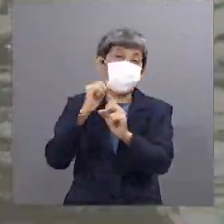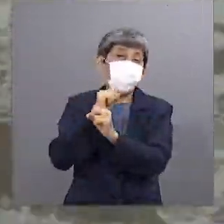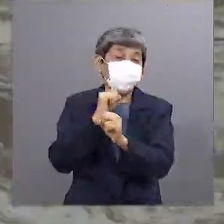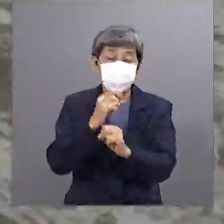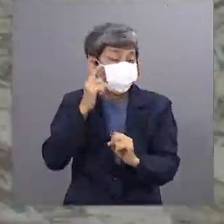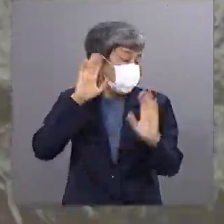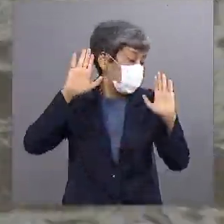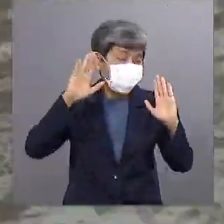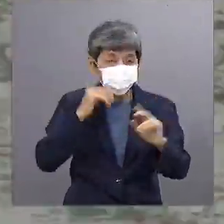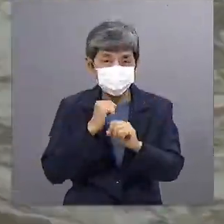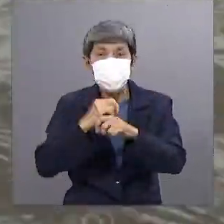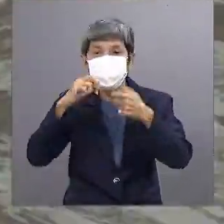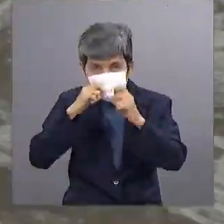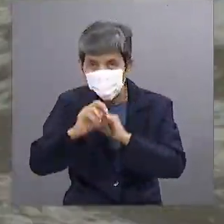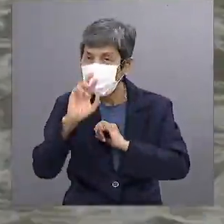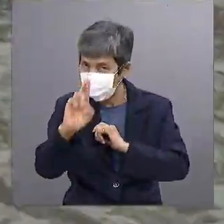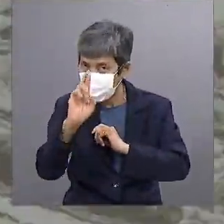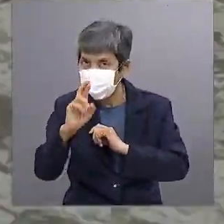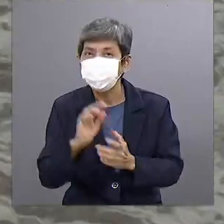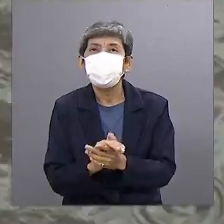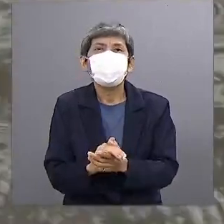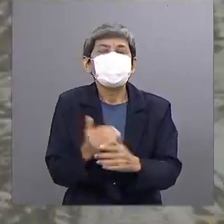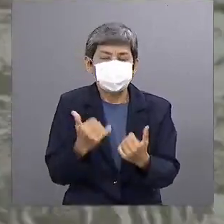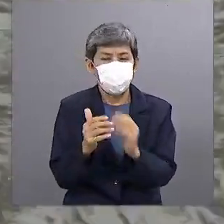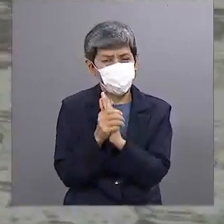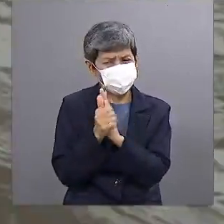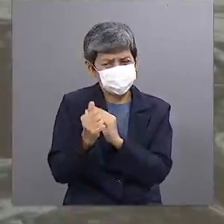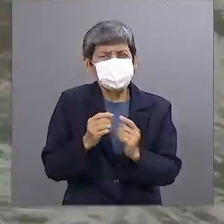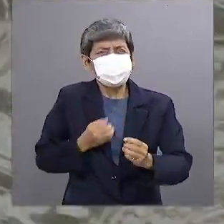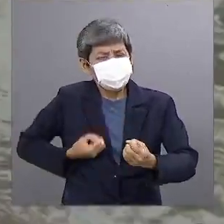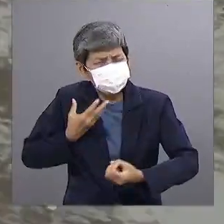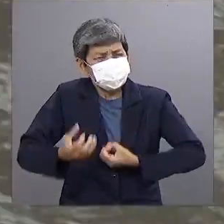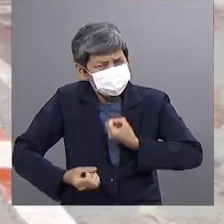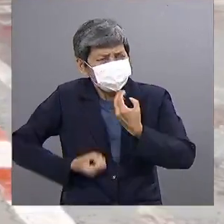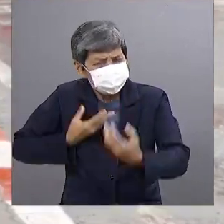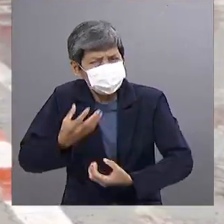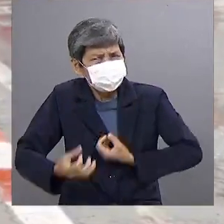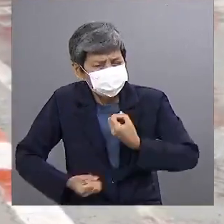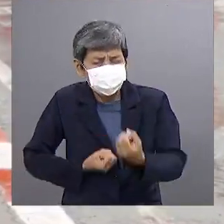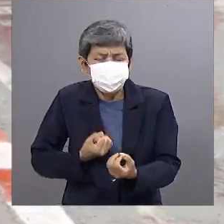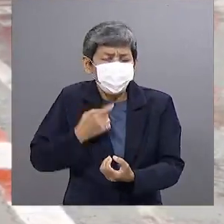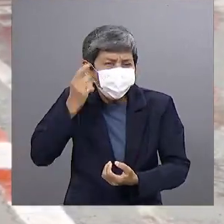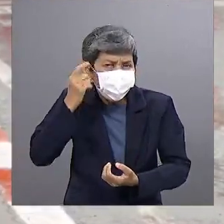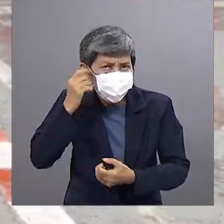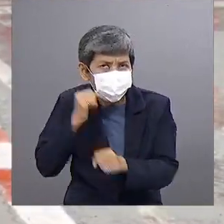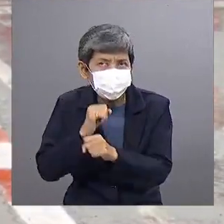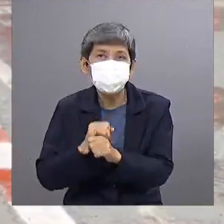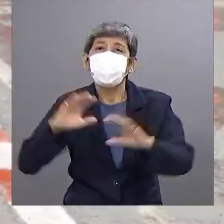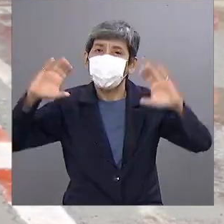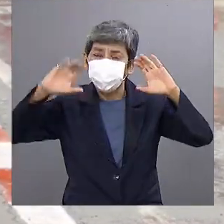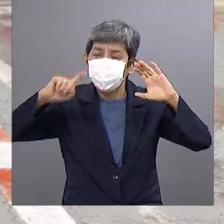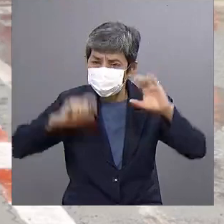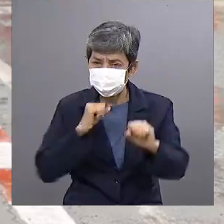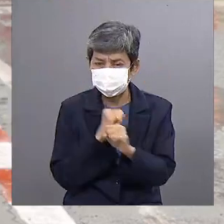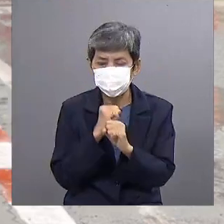กำลังคืบคลานเข้ามาเนี่ยนะครับผู้เชี่ยวชาญไม่เชื่อกันพูดนะครับไม่ทำให้ประชาชนตื่นรู้เนี่ยนะครับภาครัฐเองจะขยับตัวช้ามากน